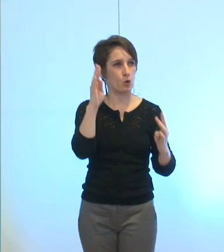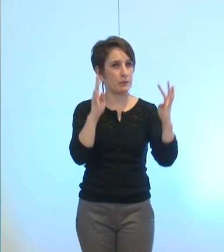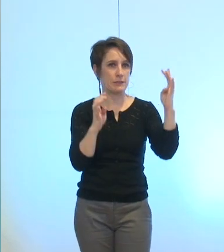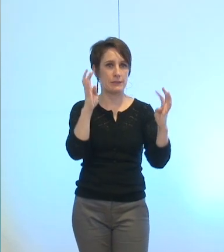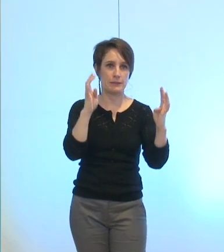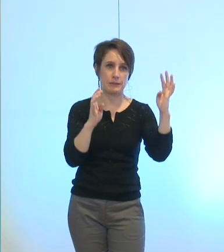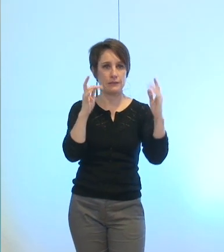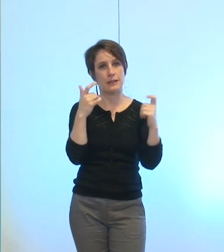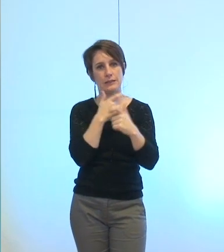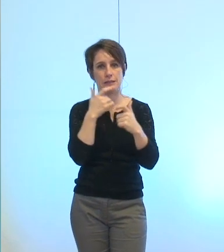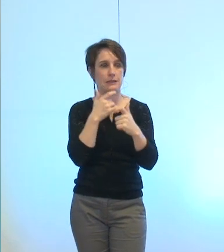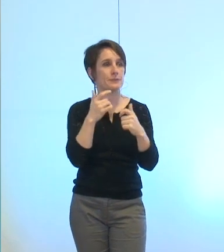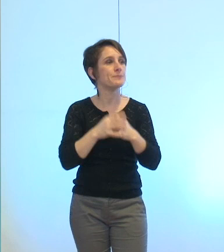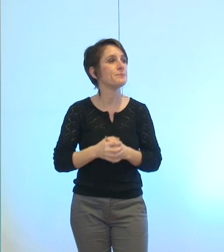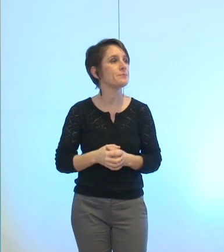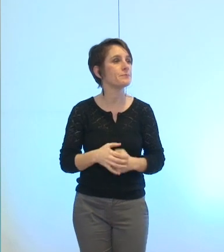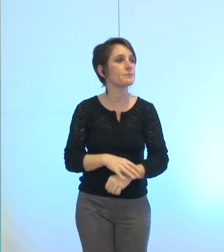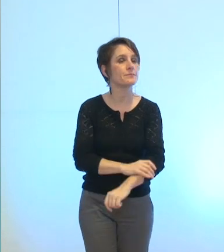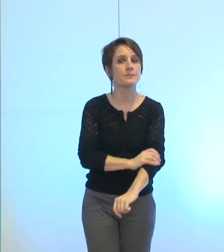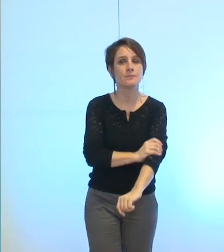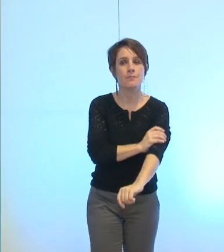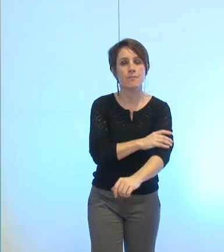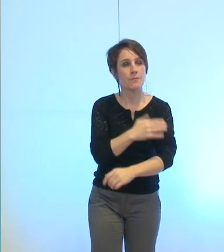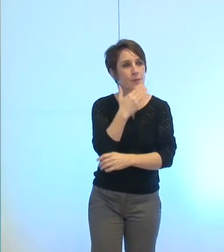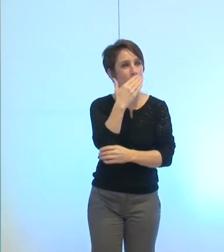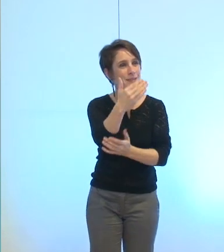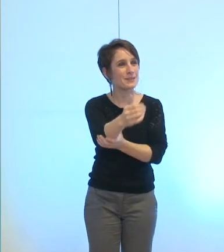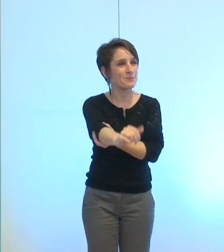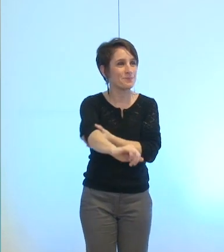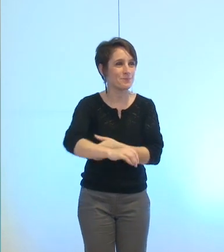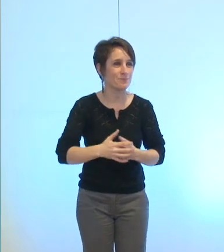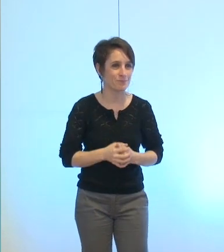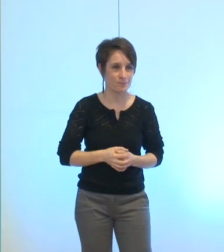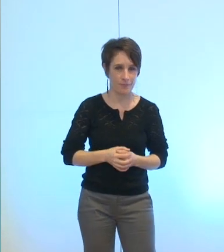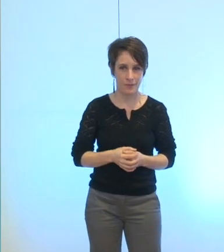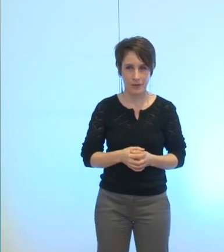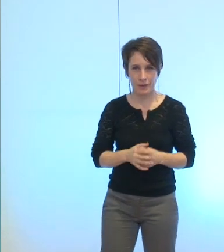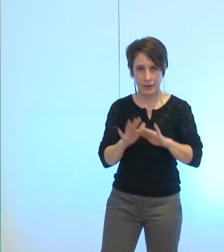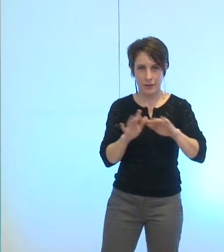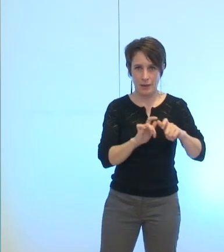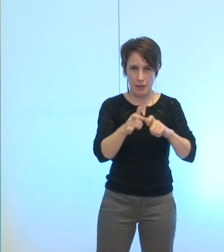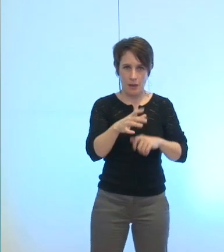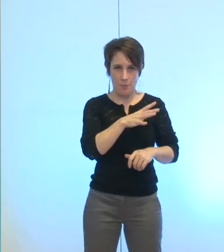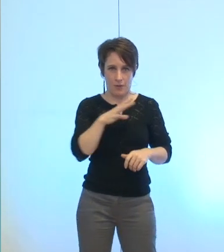on dans l'eau merci Madame